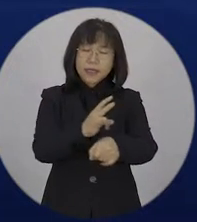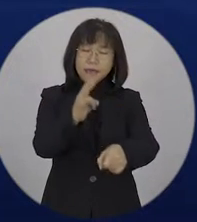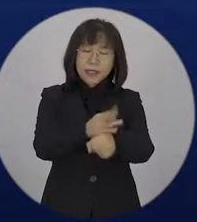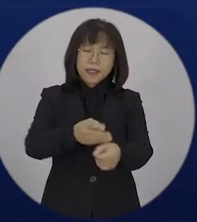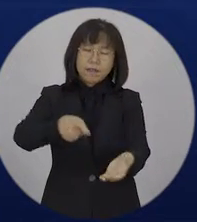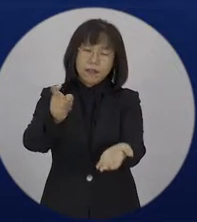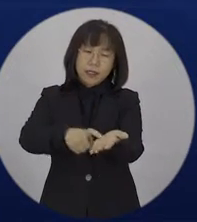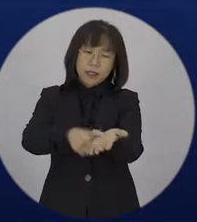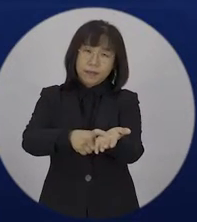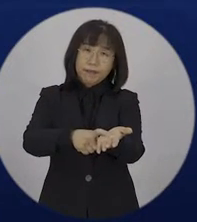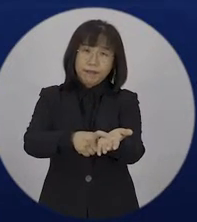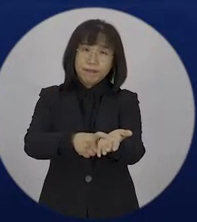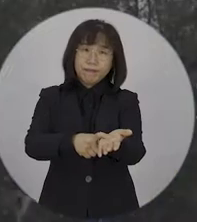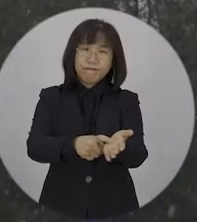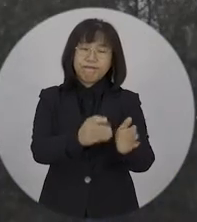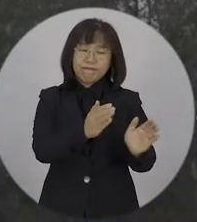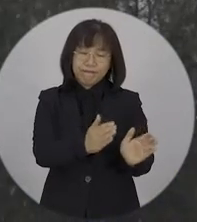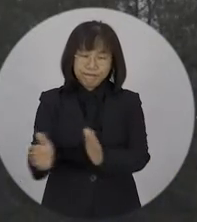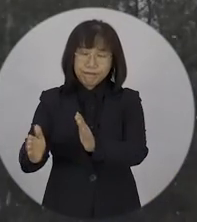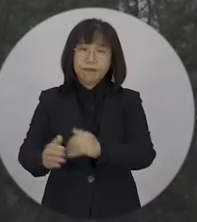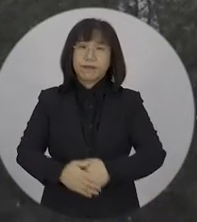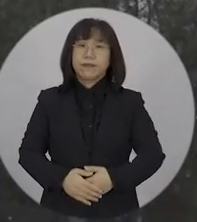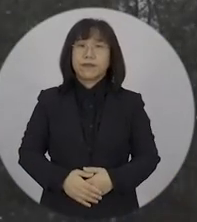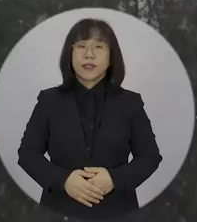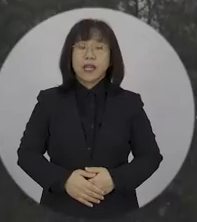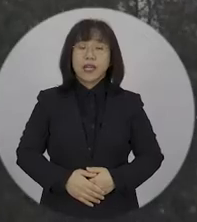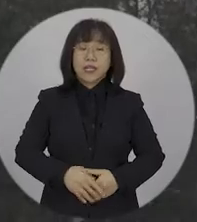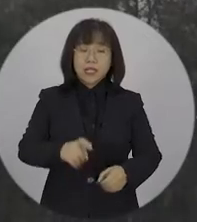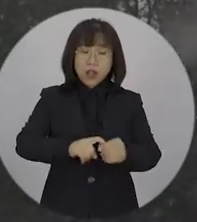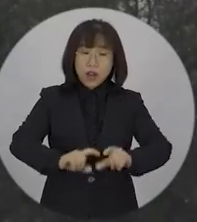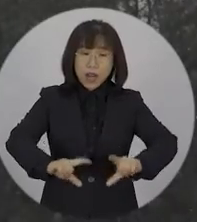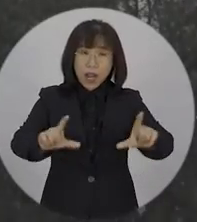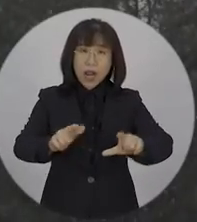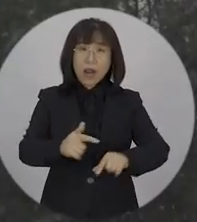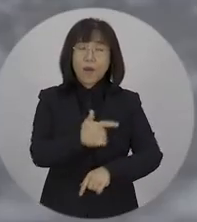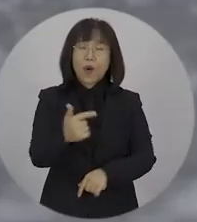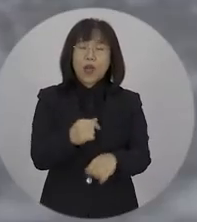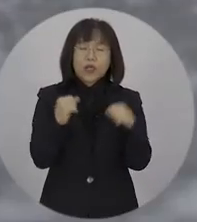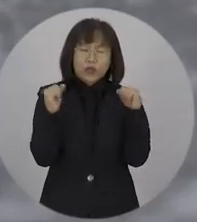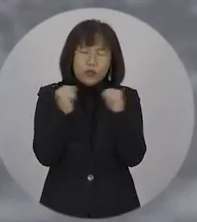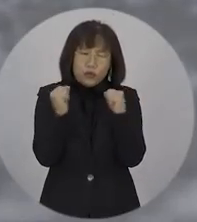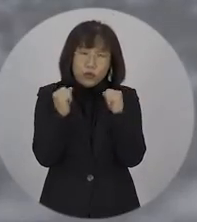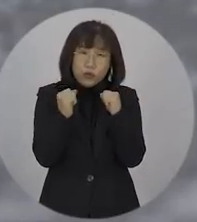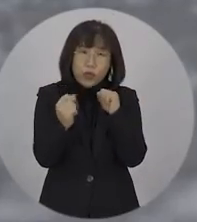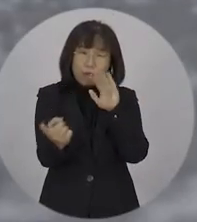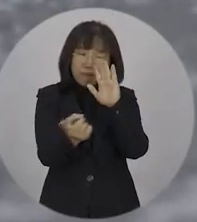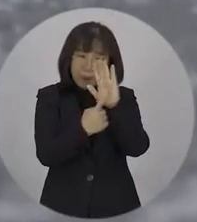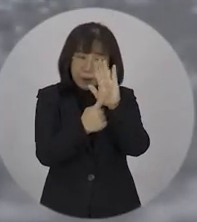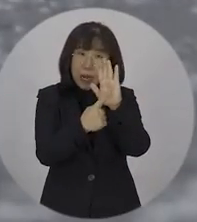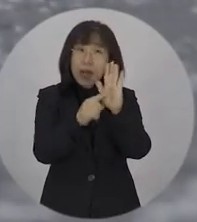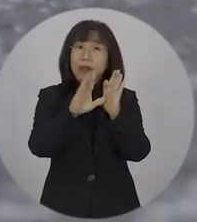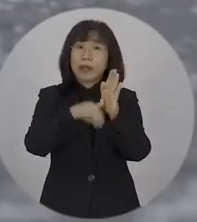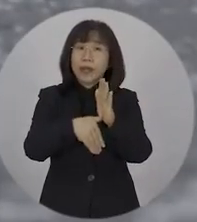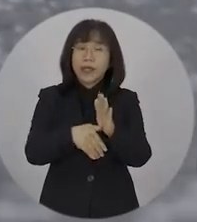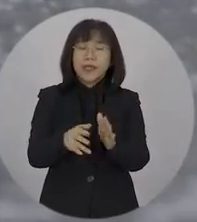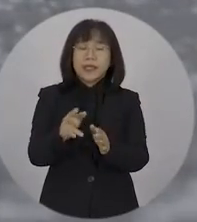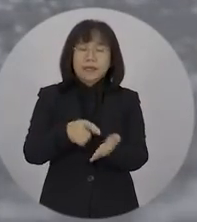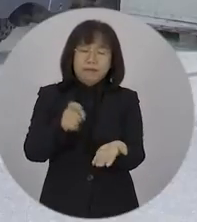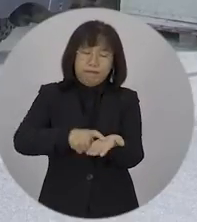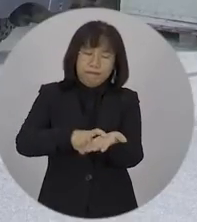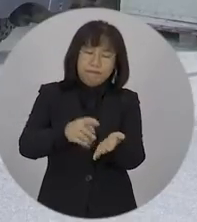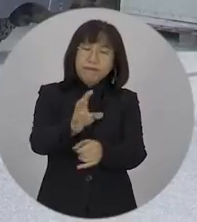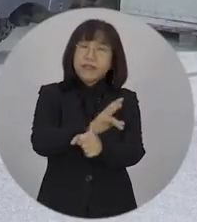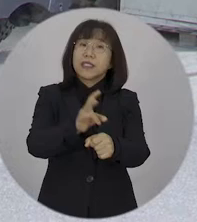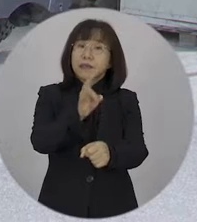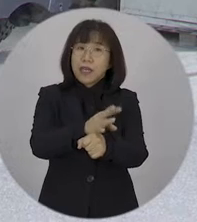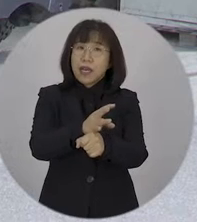유지합니다 강성훈은 설날 연휴 강설 한파 특보 발령 시 24시간 비상 대응 체계를